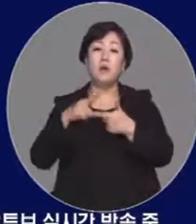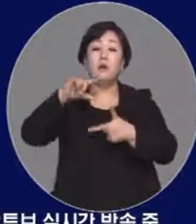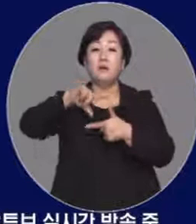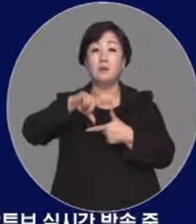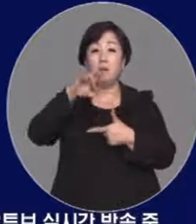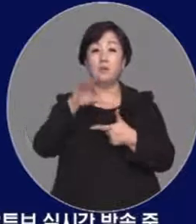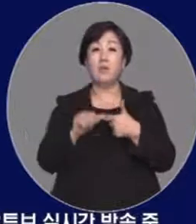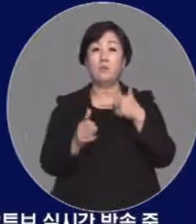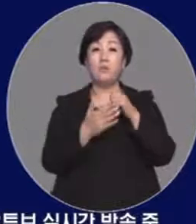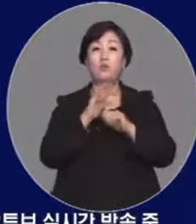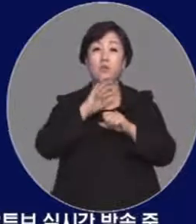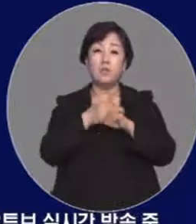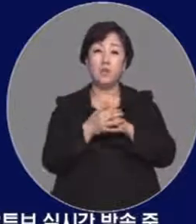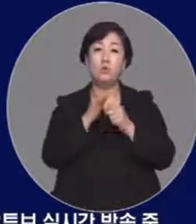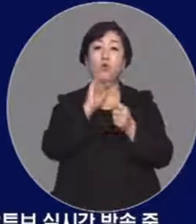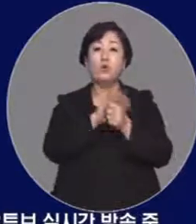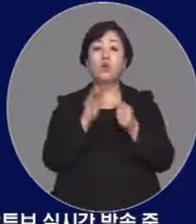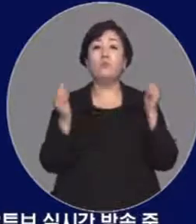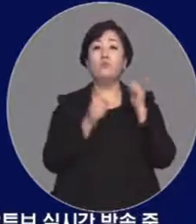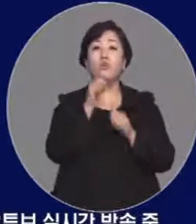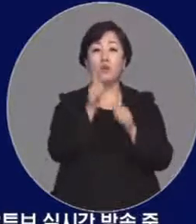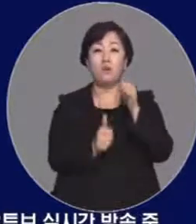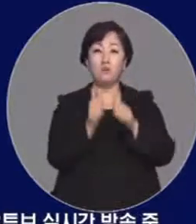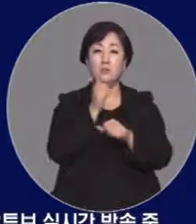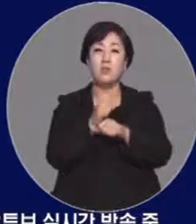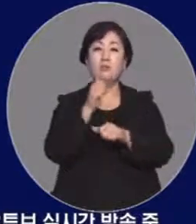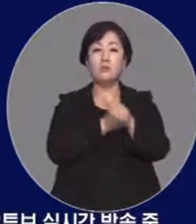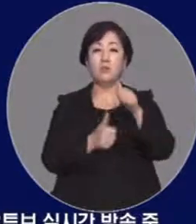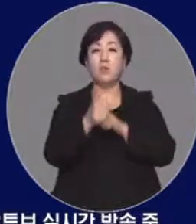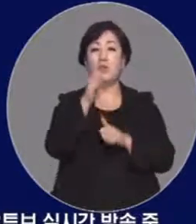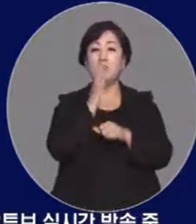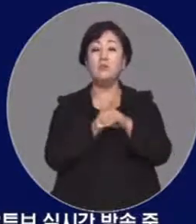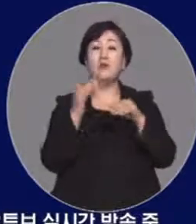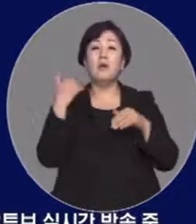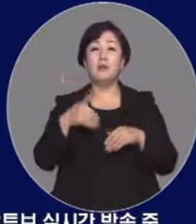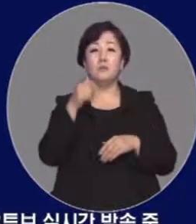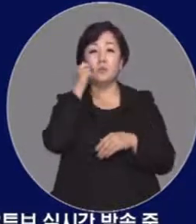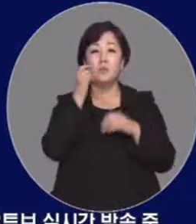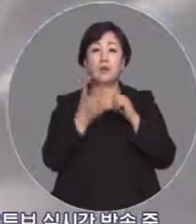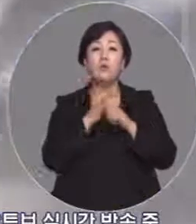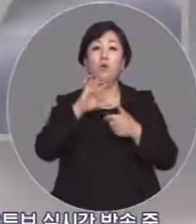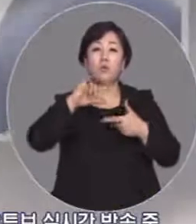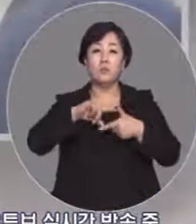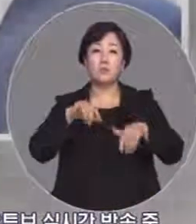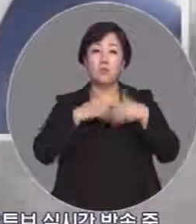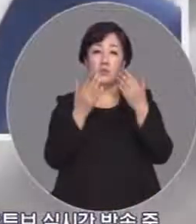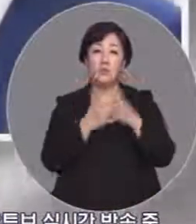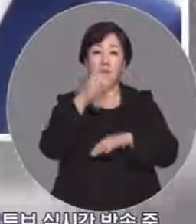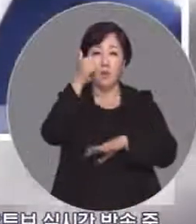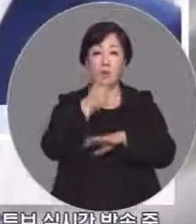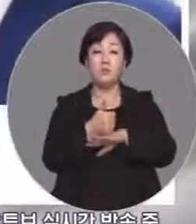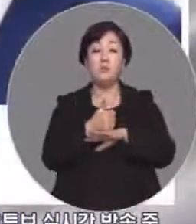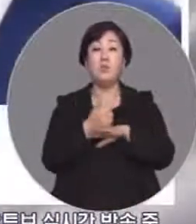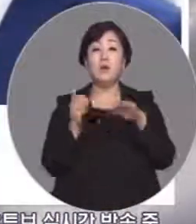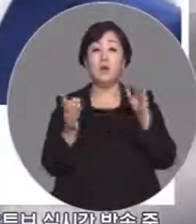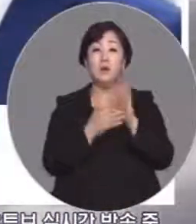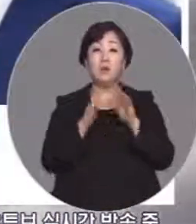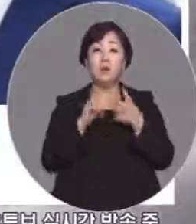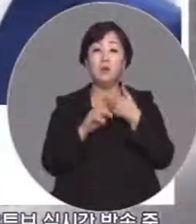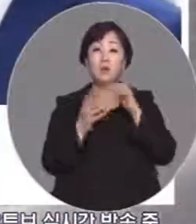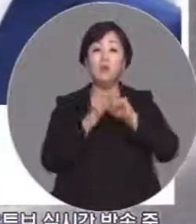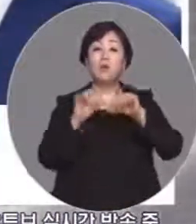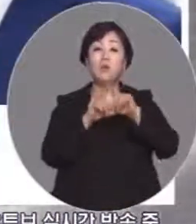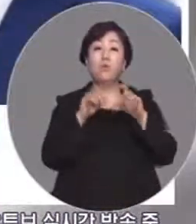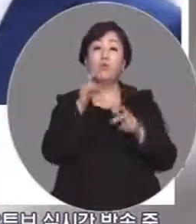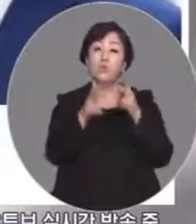경남은 물론 대구와 경북과의 경쟁에서도 밀리며 영남권 꼴찌입니다. 정부 사업한다 뭐 그렇게만 뭐